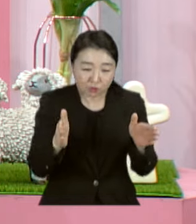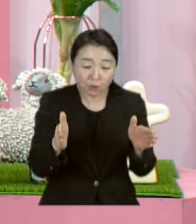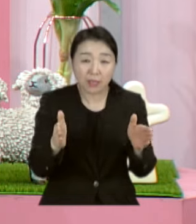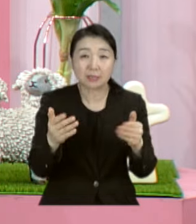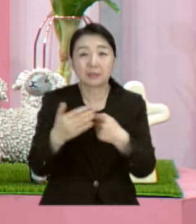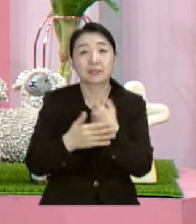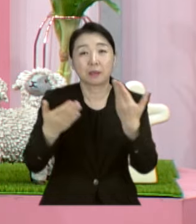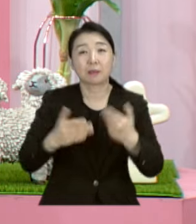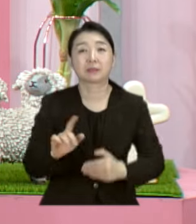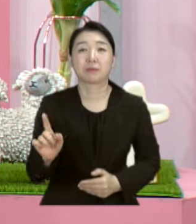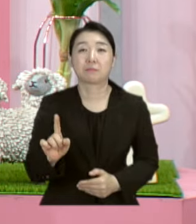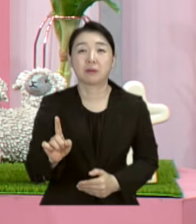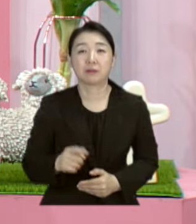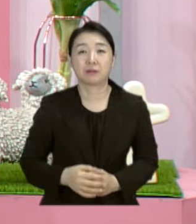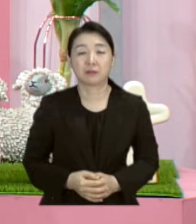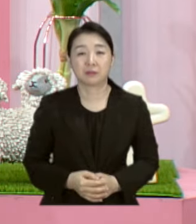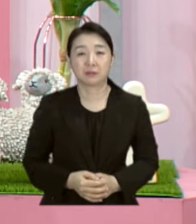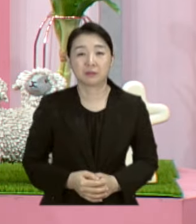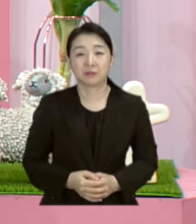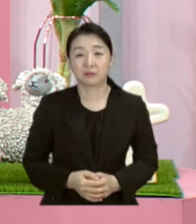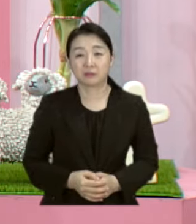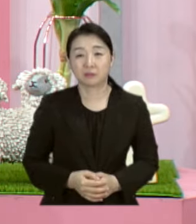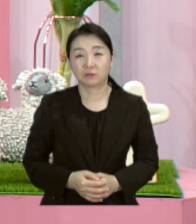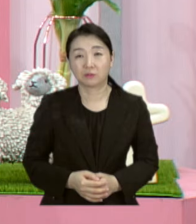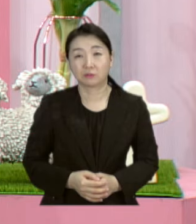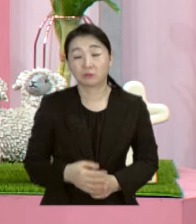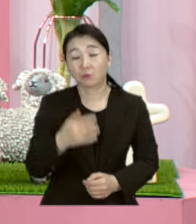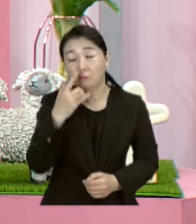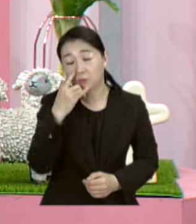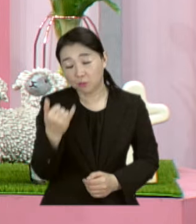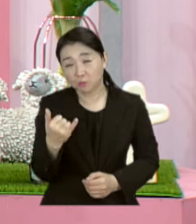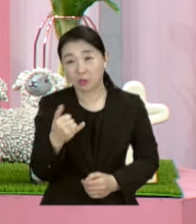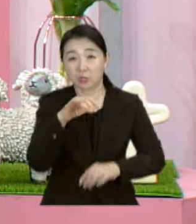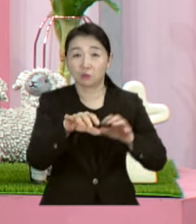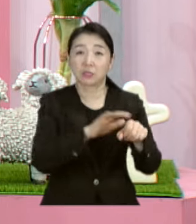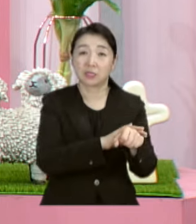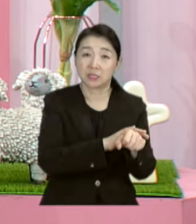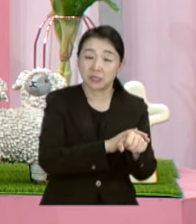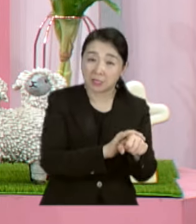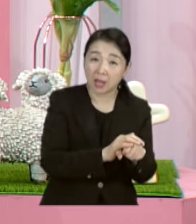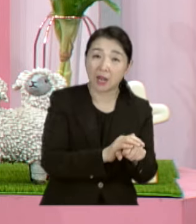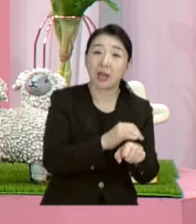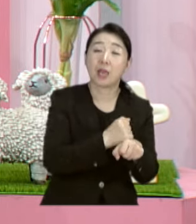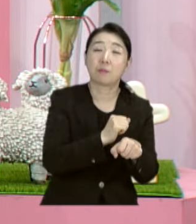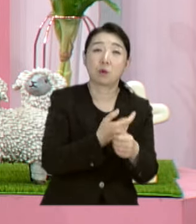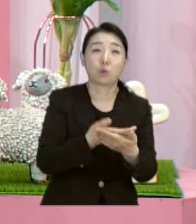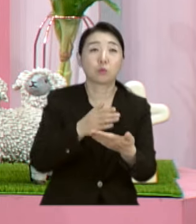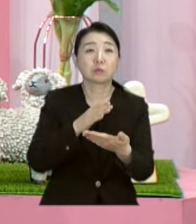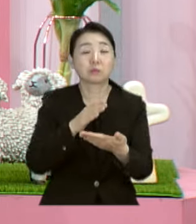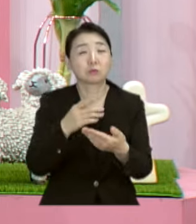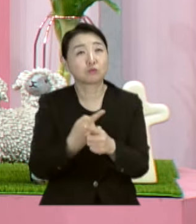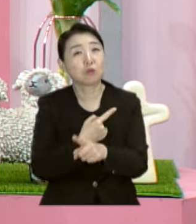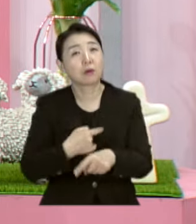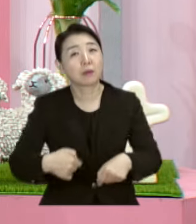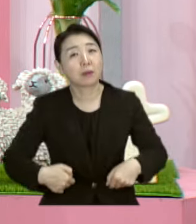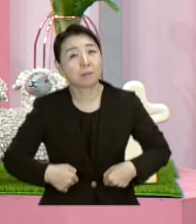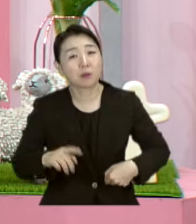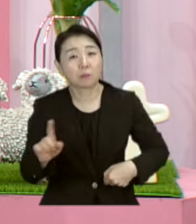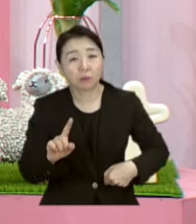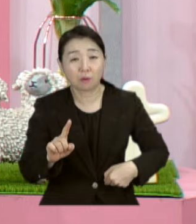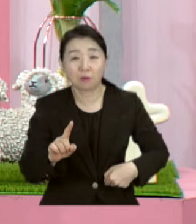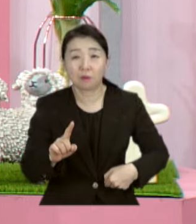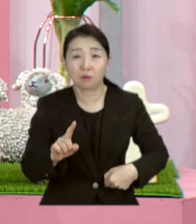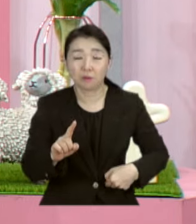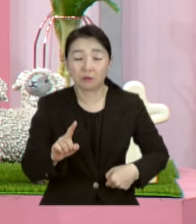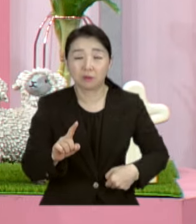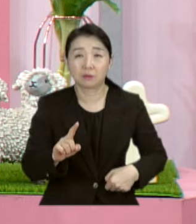무엇인가 그리고 부모님에게나 이웃에게 잘한 것은 무엇인가? 그게 반성문 고쳐야 될 것은 무엇인가? 감사일기가 아닌가요?